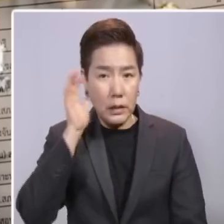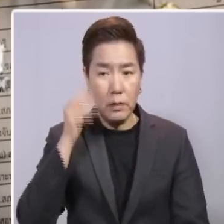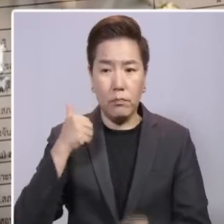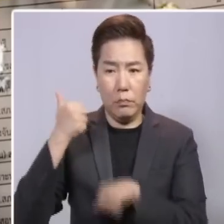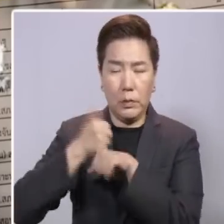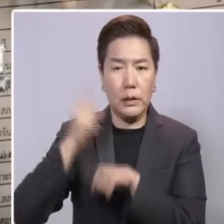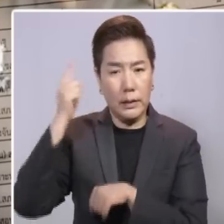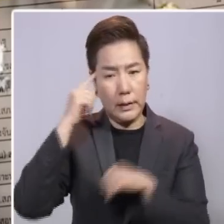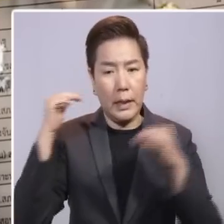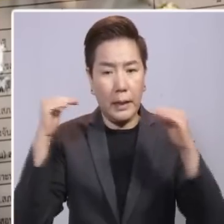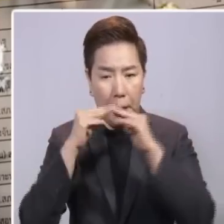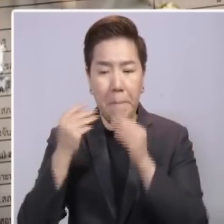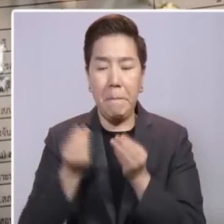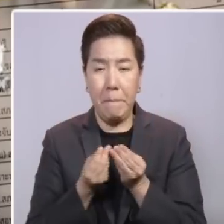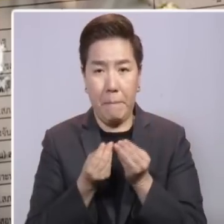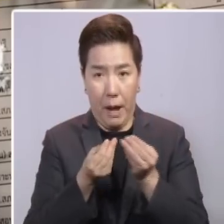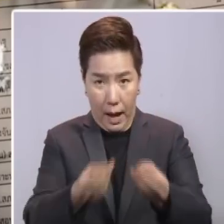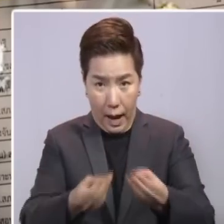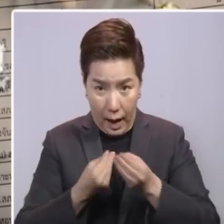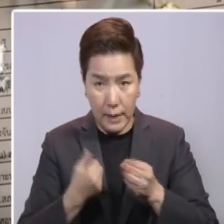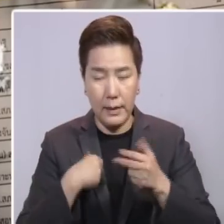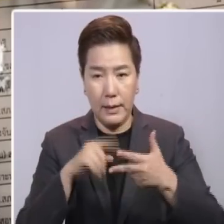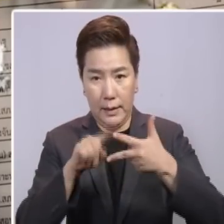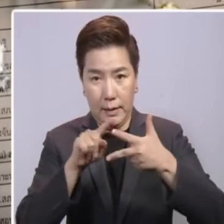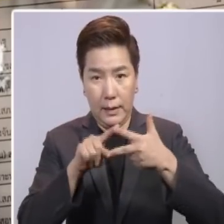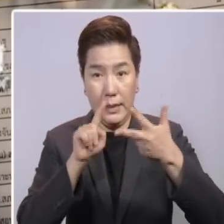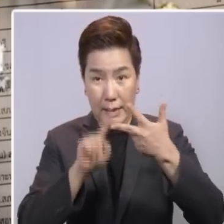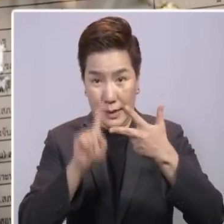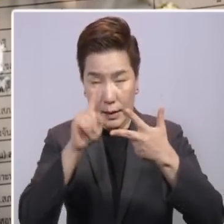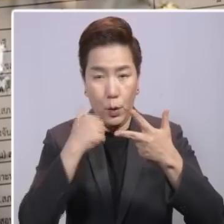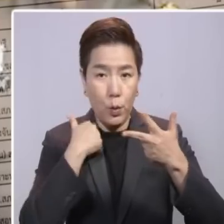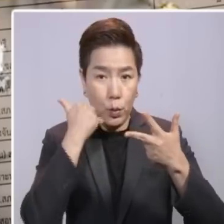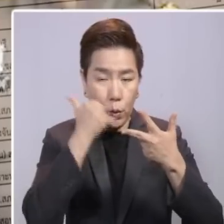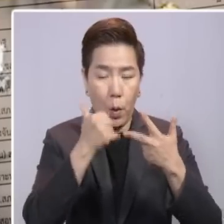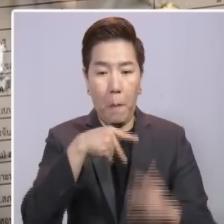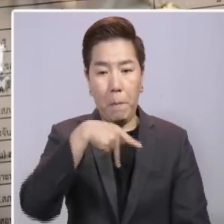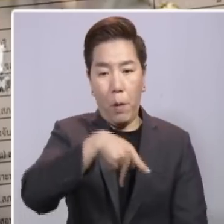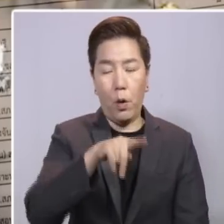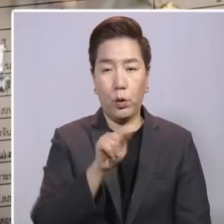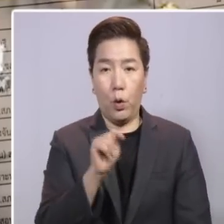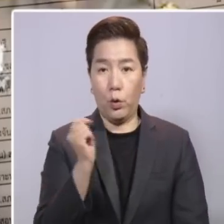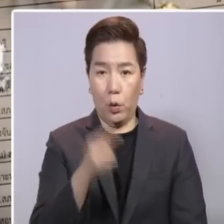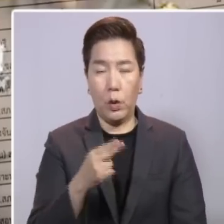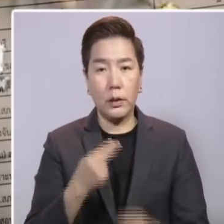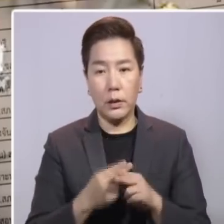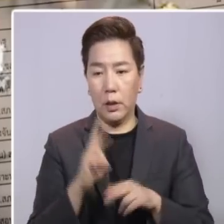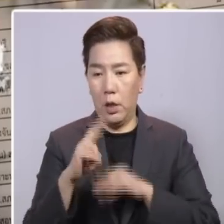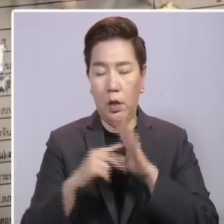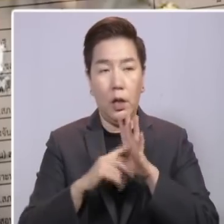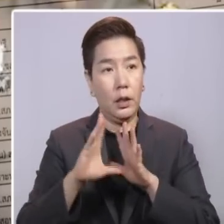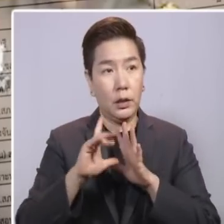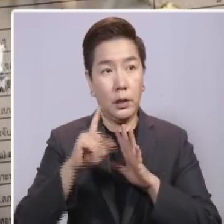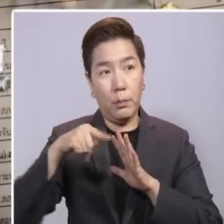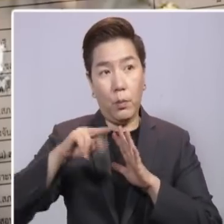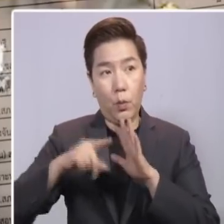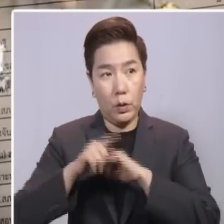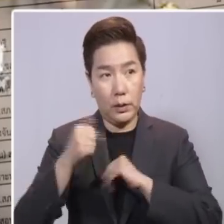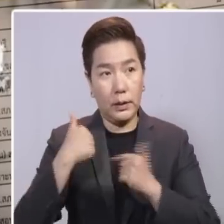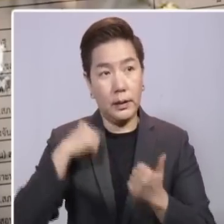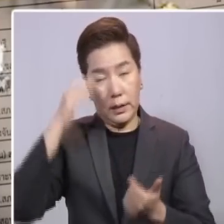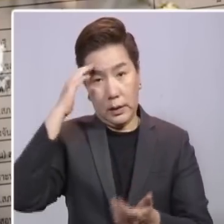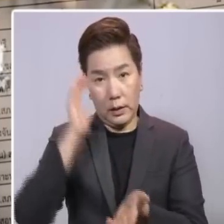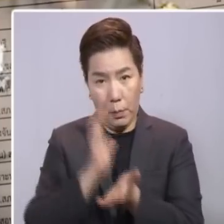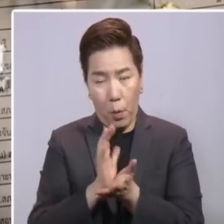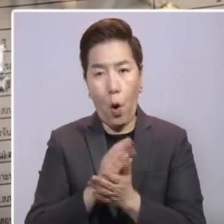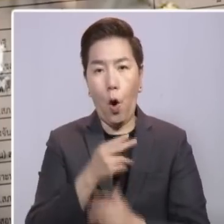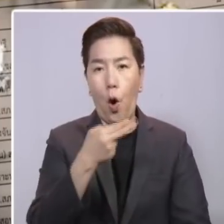ชาเนี่ยจะให้ความเป็นธรรมอีกคนหนึ่งนะครับที่โทรไปถามก็คือพันตำรวจโทรัชพงศ์นะฮะเป็นรองผู้กำกับสภ.ห